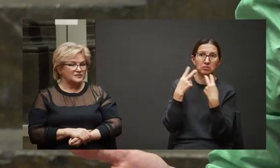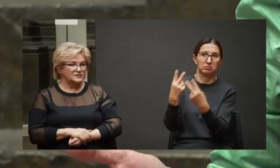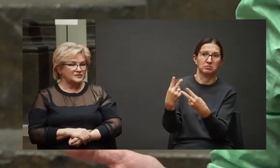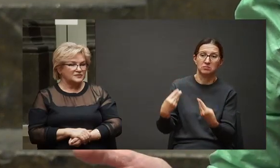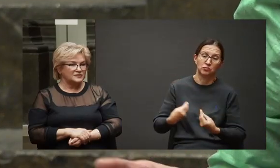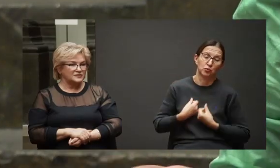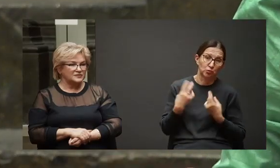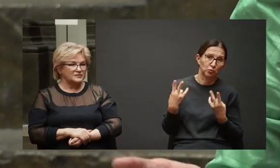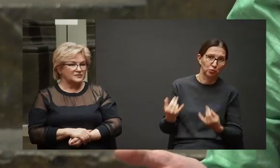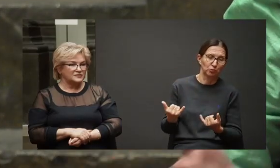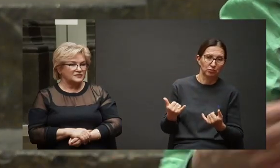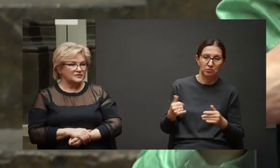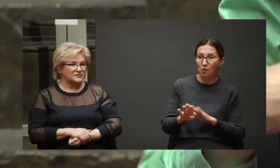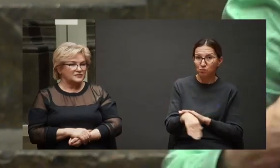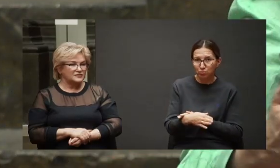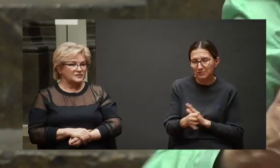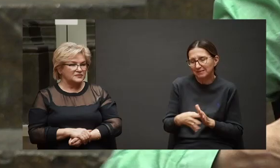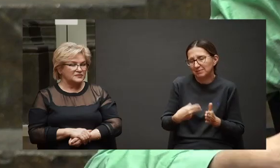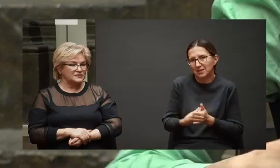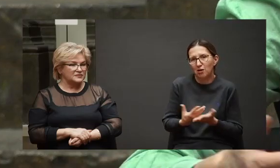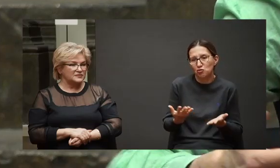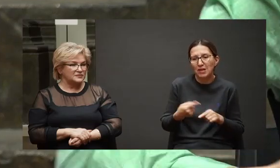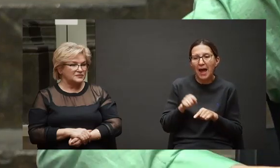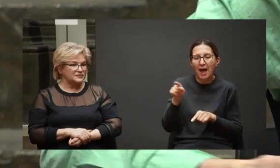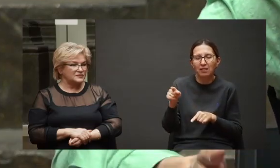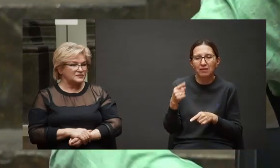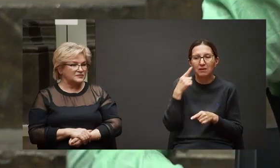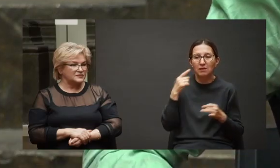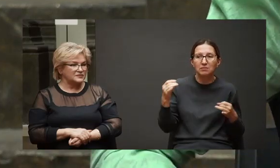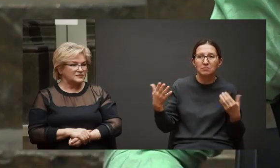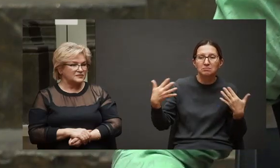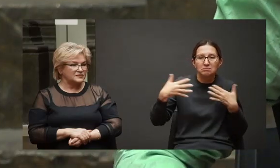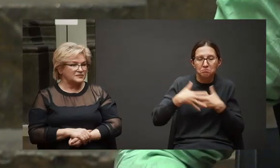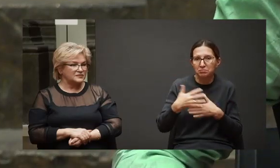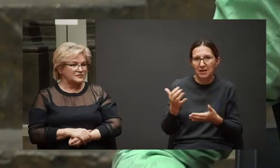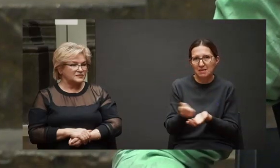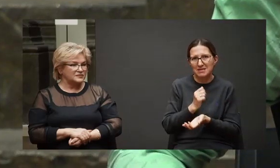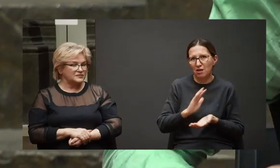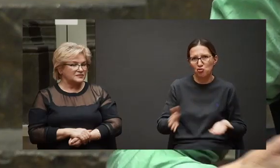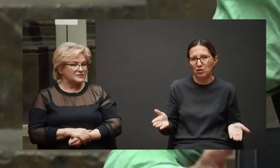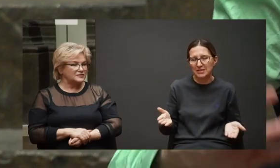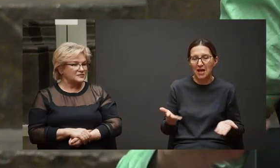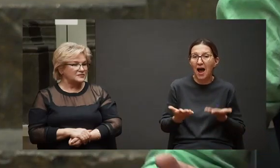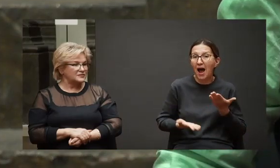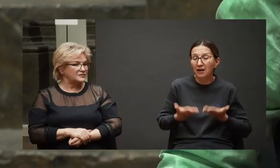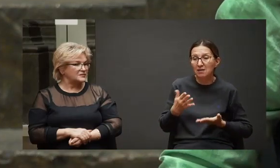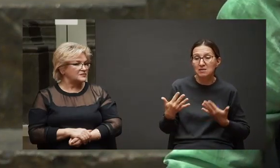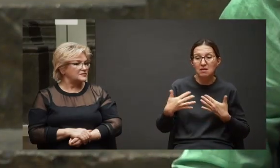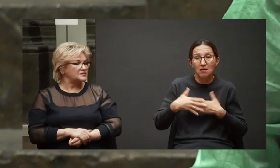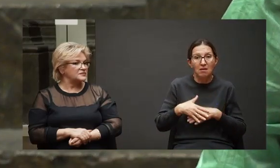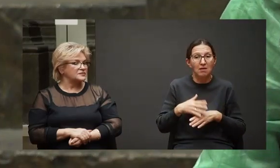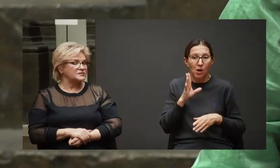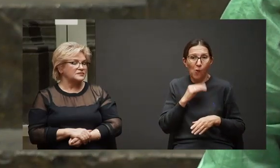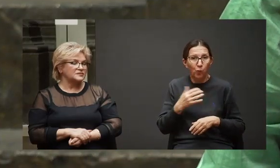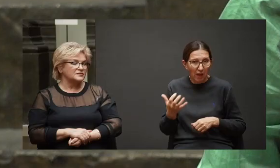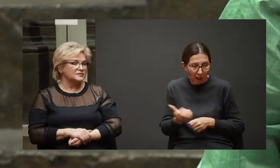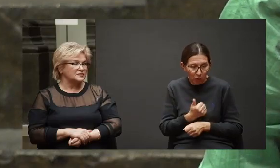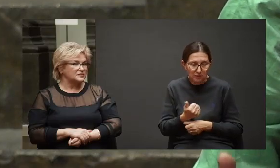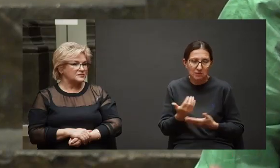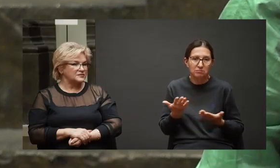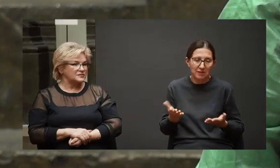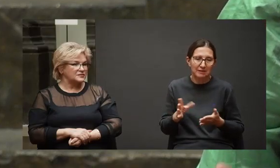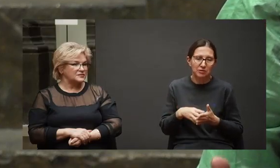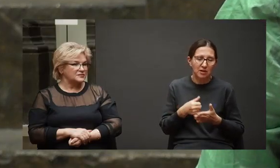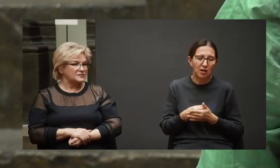удалось, ну, значит, вот данный конкретный диалог просто не сложился. Если удалось, то это